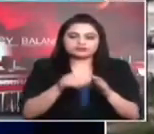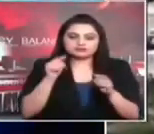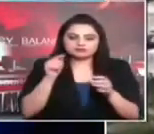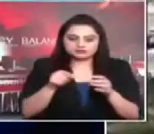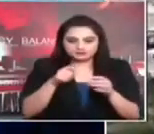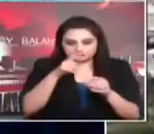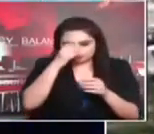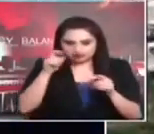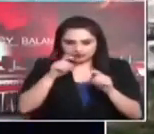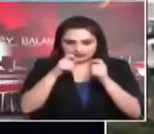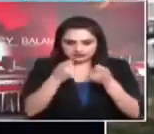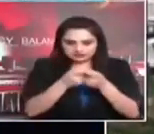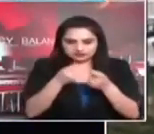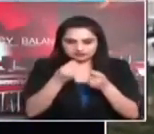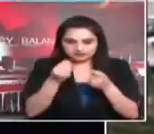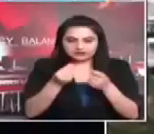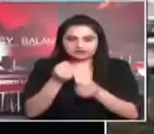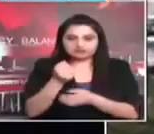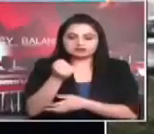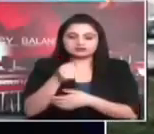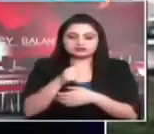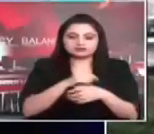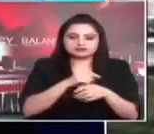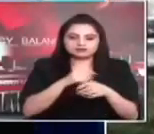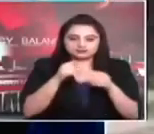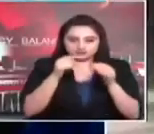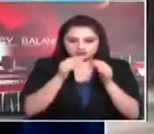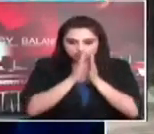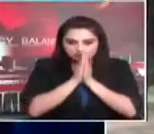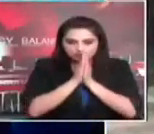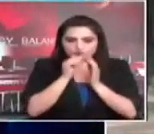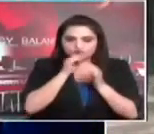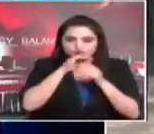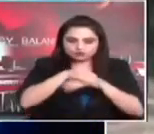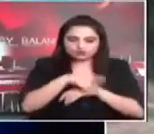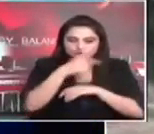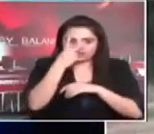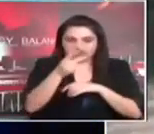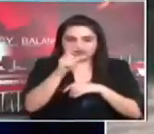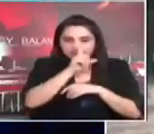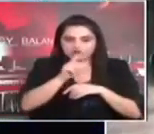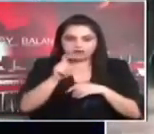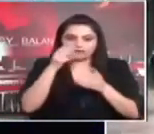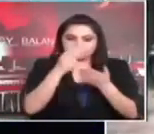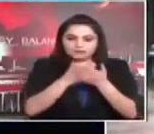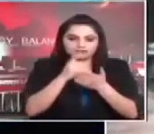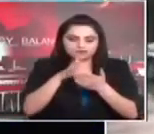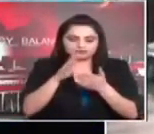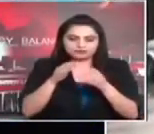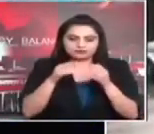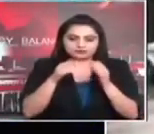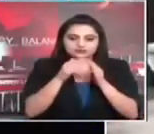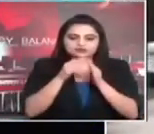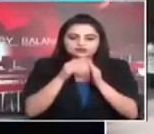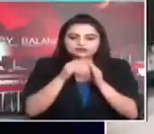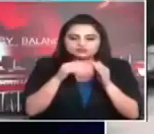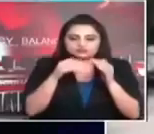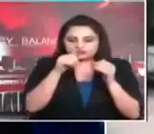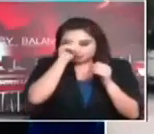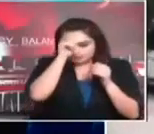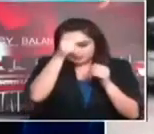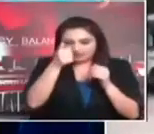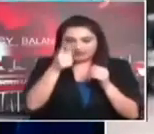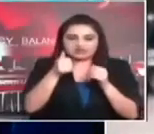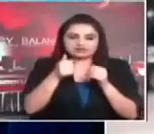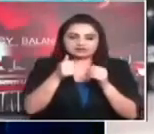क्षेत्रबाट केही घन्टाको यात्रापछि पुगिने नमस्ते झरना अवलोकन गर्न नेपालका मात्र होइन छिमेकी मुलुक भारतका नागरिक